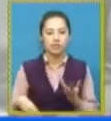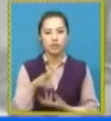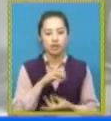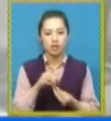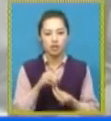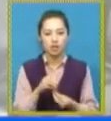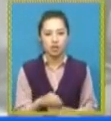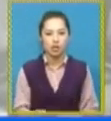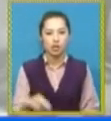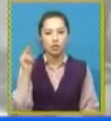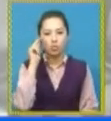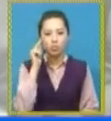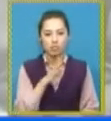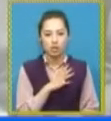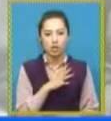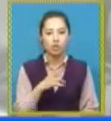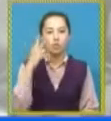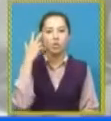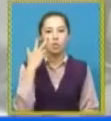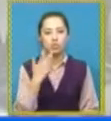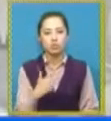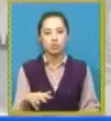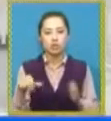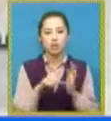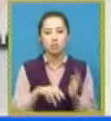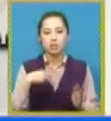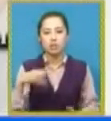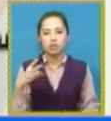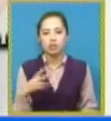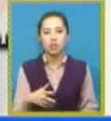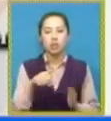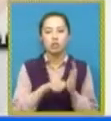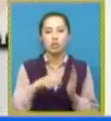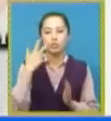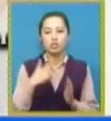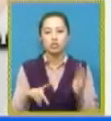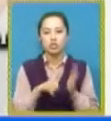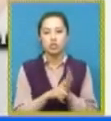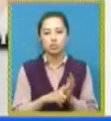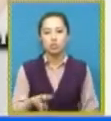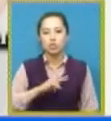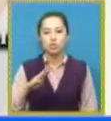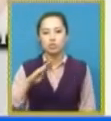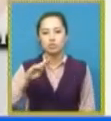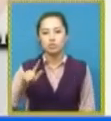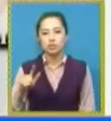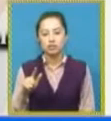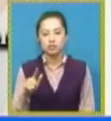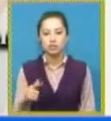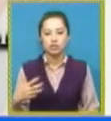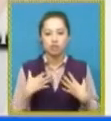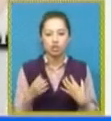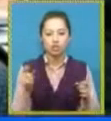қаржыландыруға 30 миллиард 637 миллион теңге қарастырылса, денсаулық сақтауға 49 миллиард 856 миллион